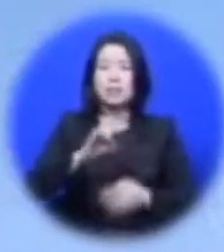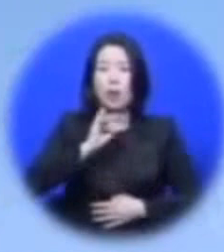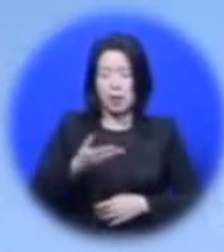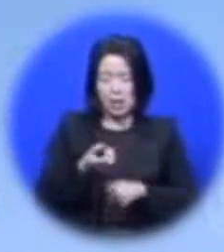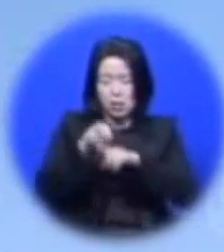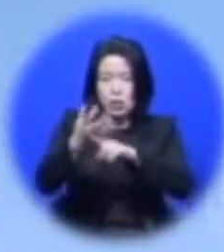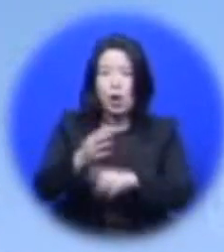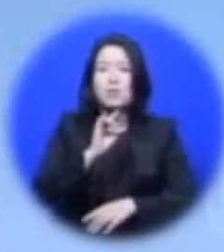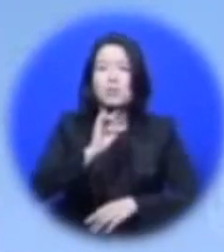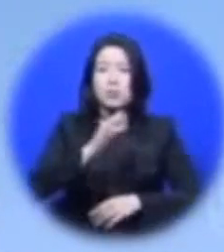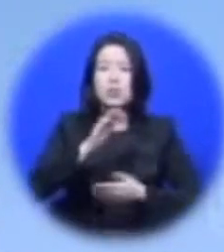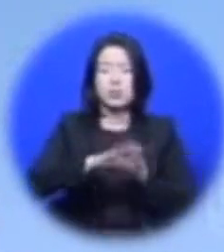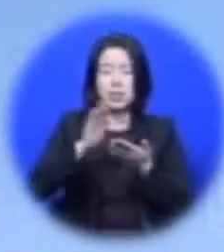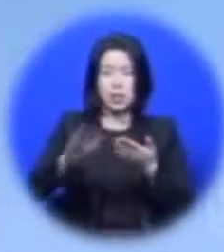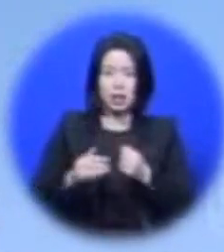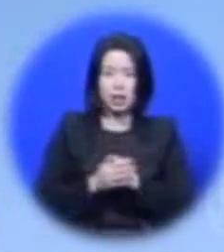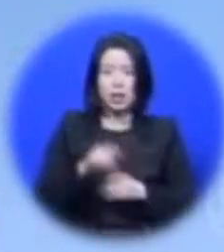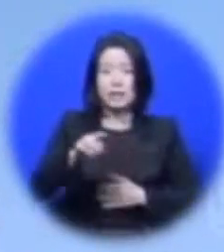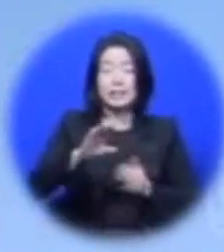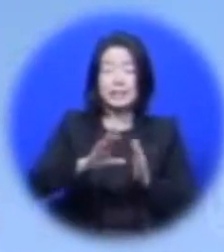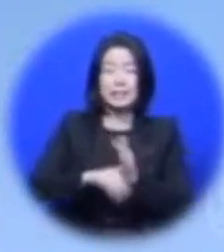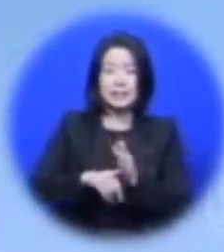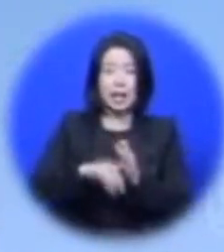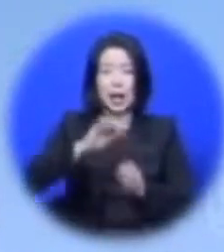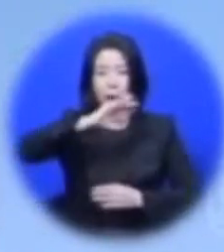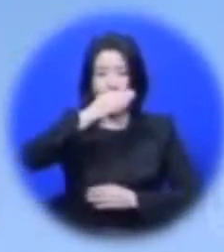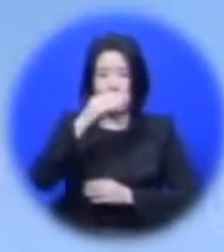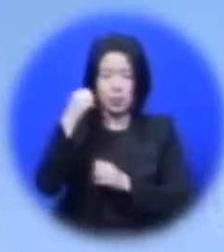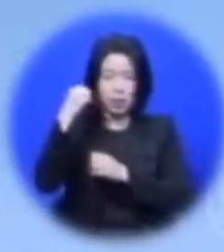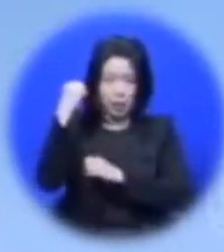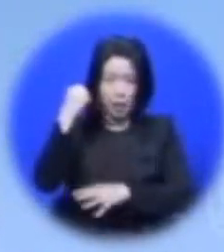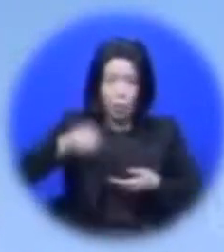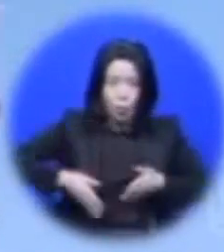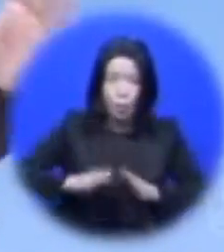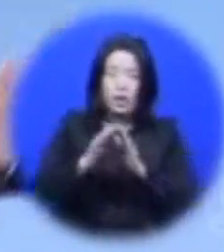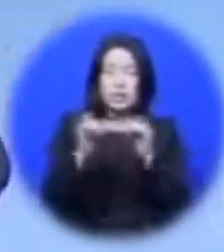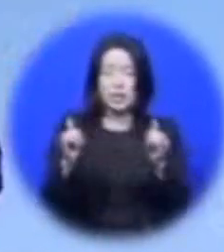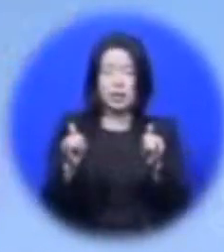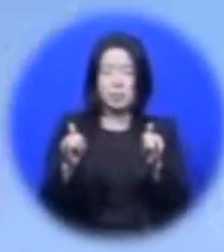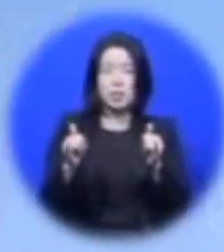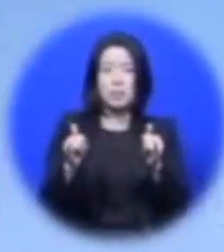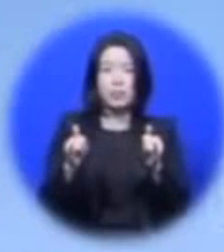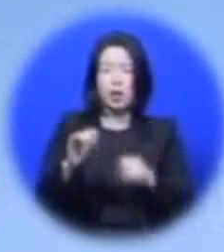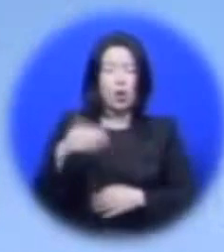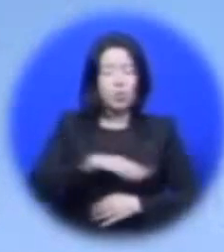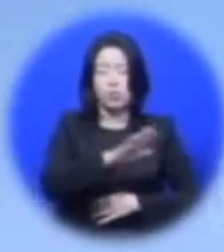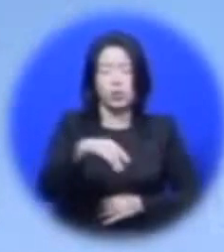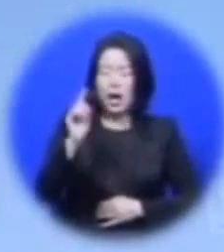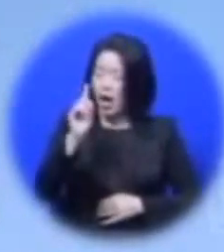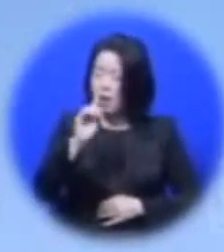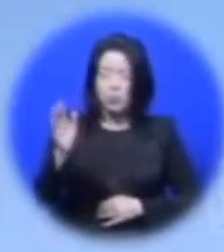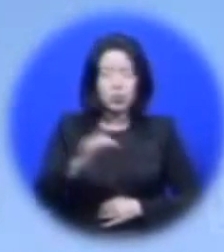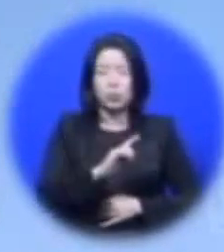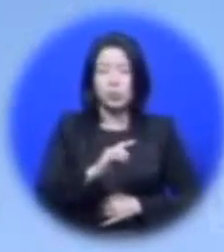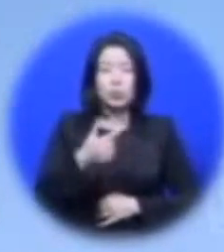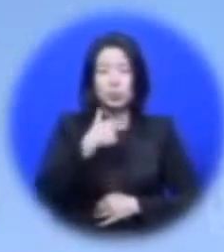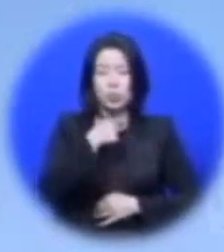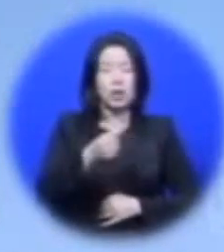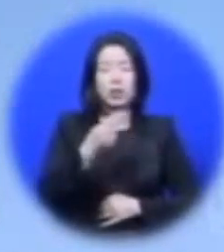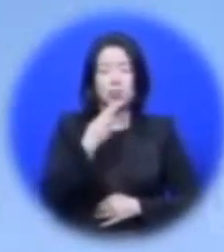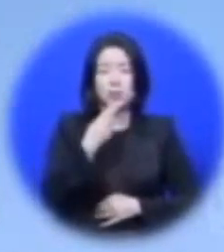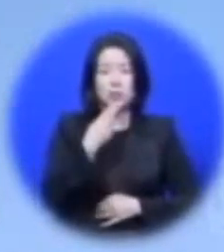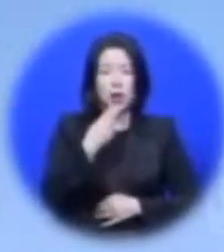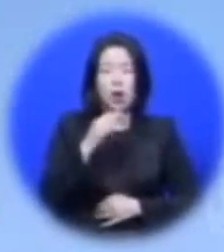없습니다. 그때 그 아프리카 원주민들이 우리는 아무것도 원하지 않습니다. 우리가 원하는 것은